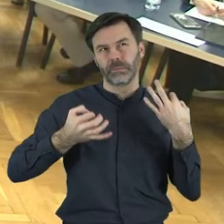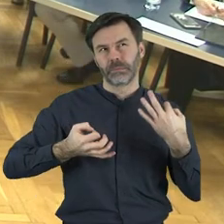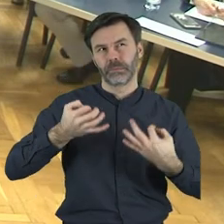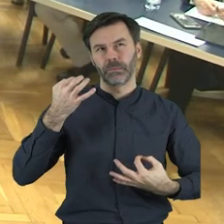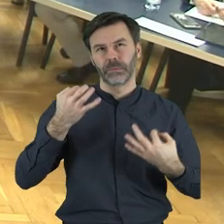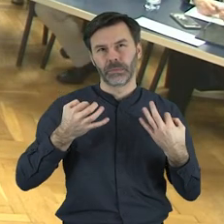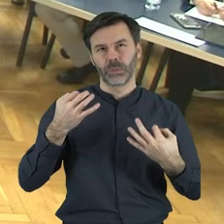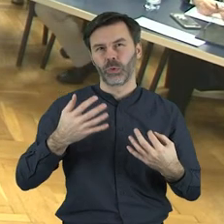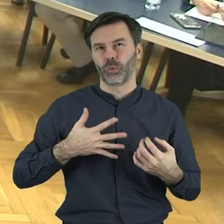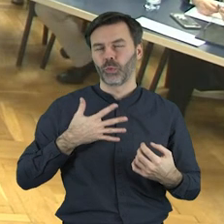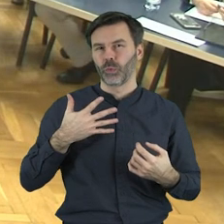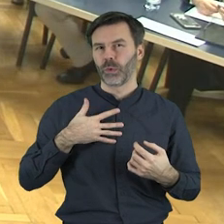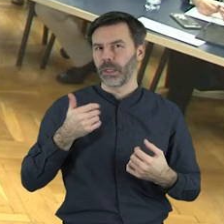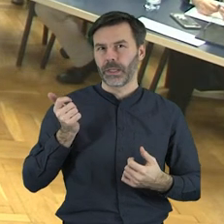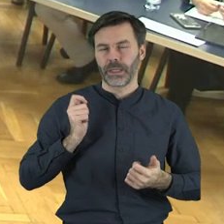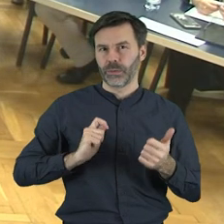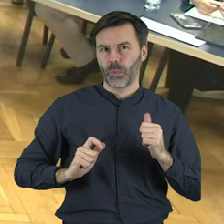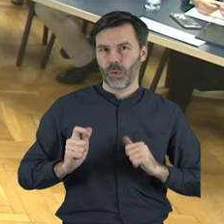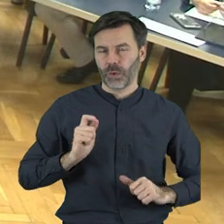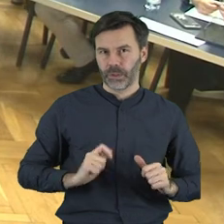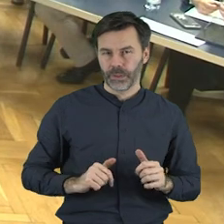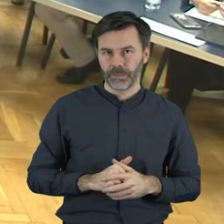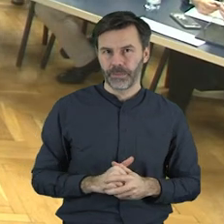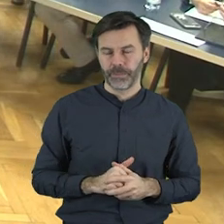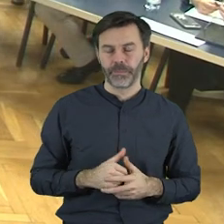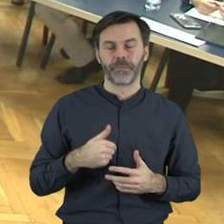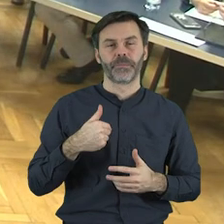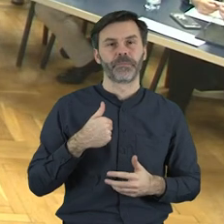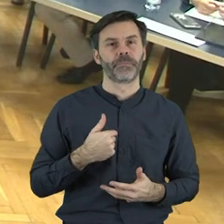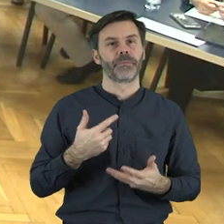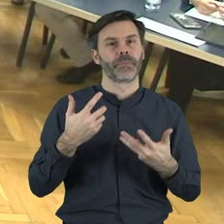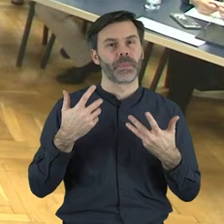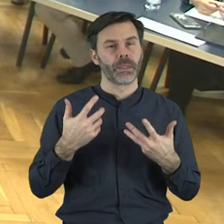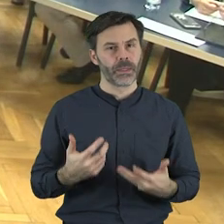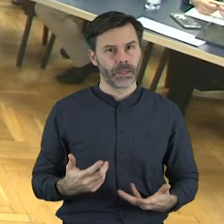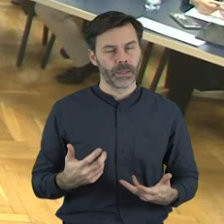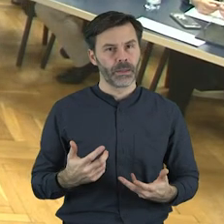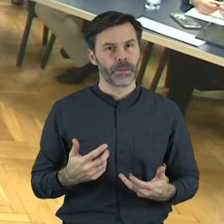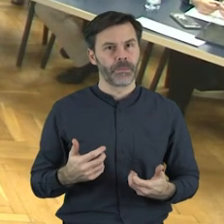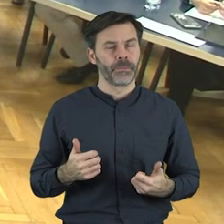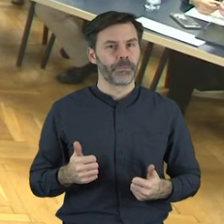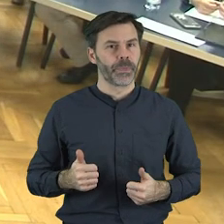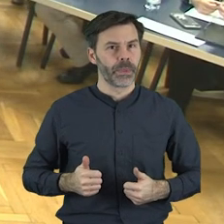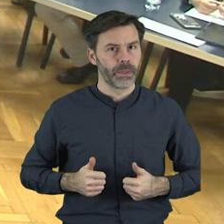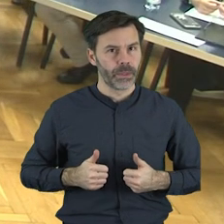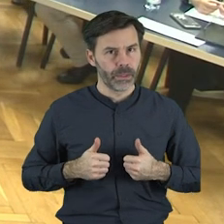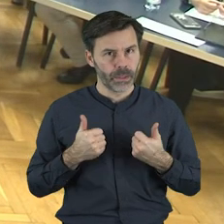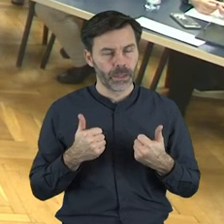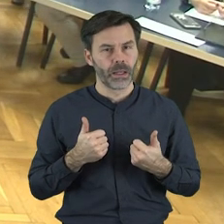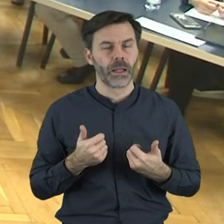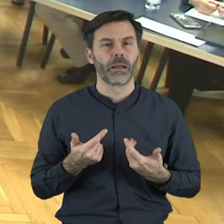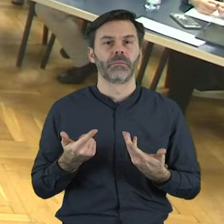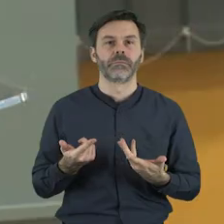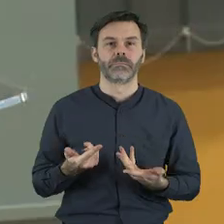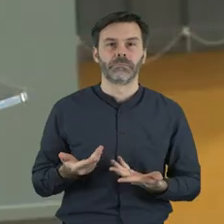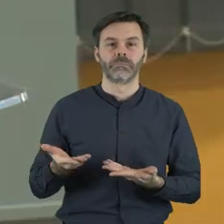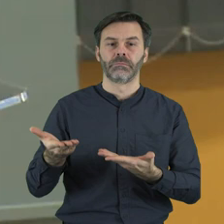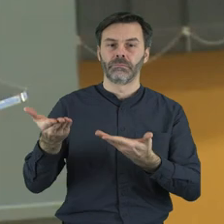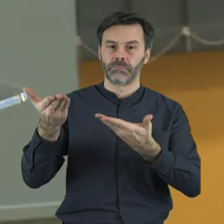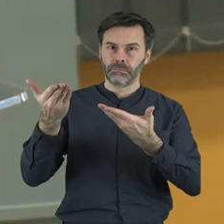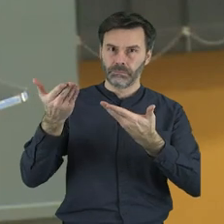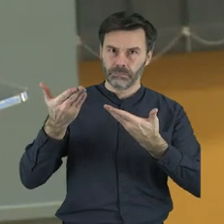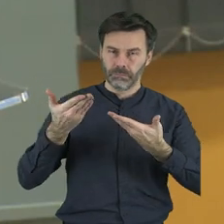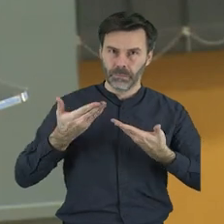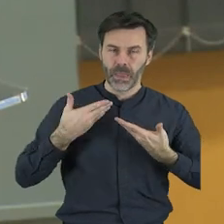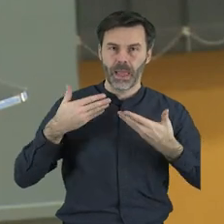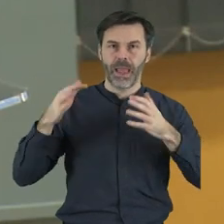Chcielibyśmy, aby została udzielona publicznie informacja